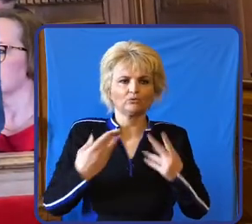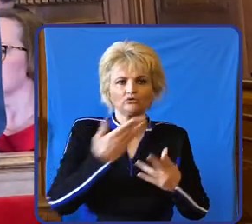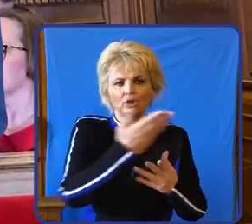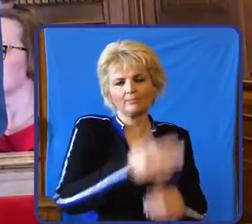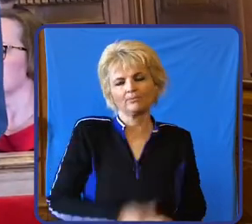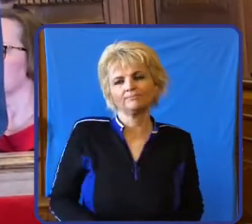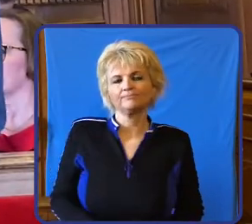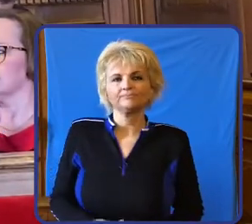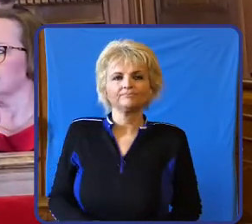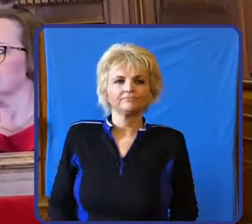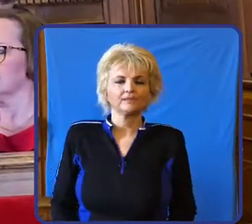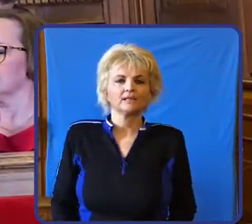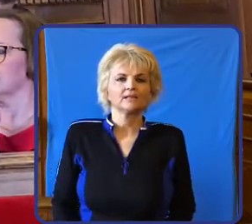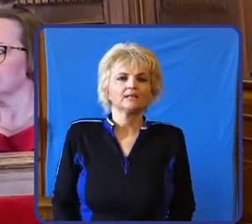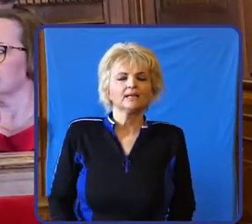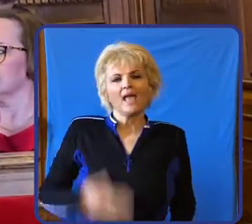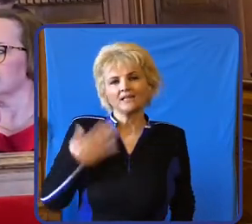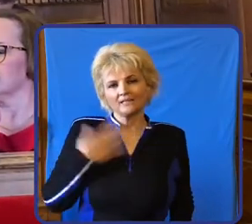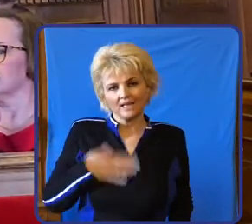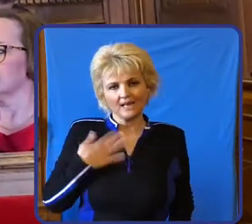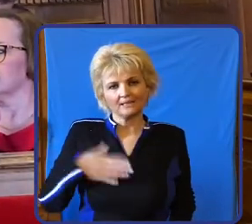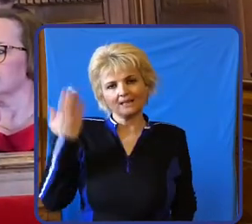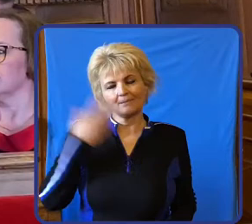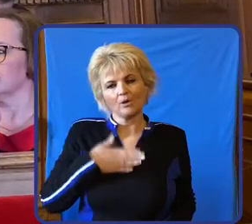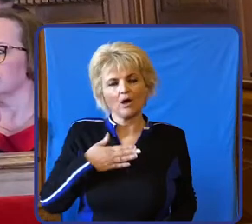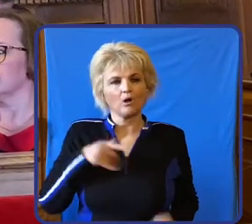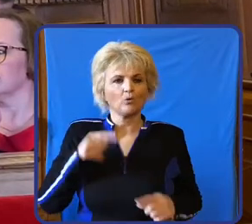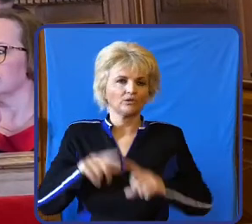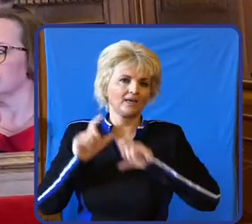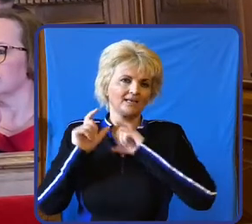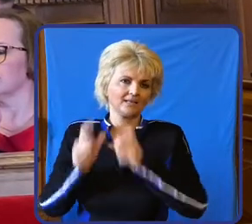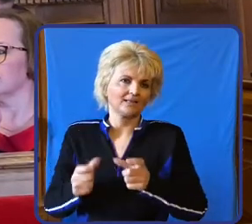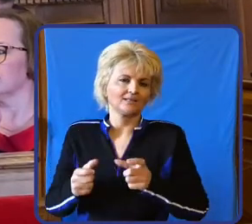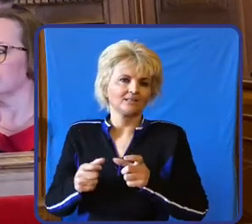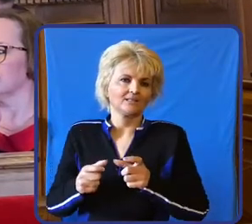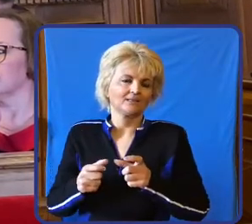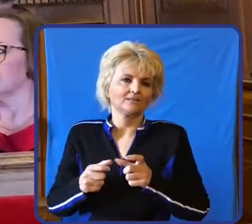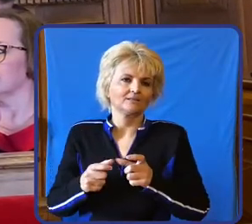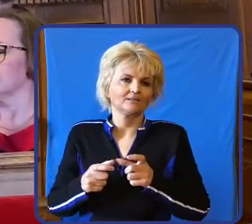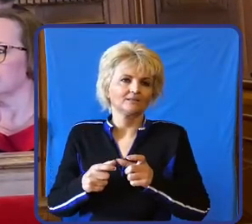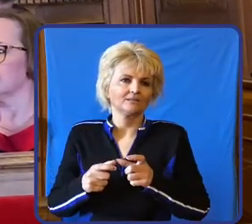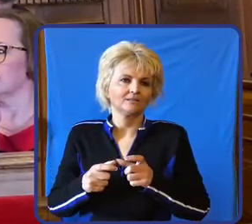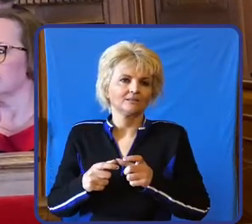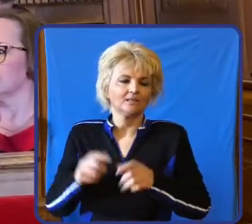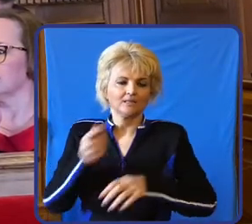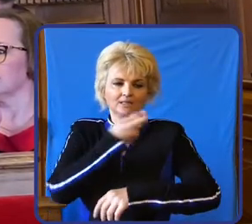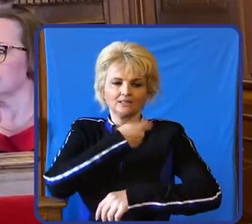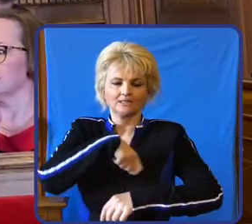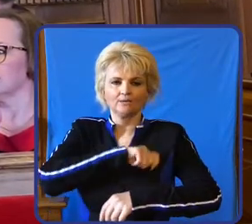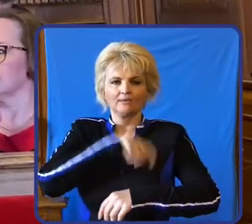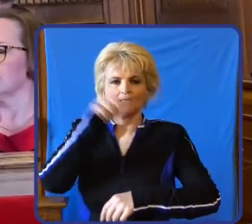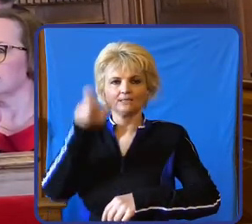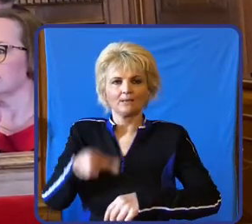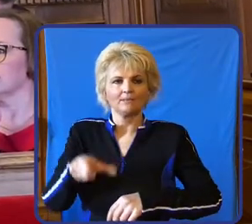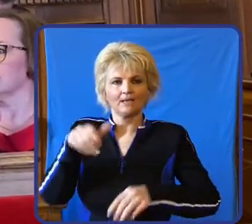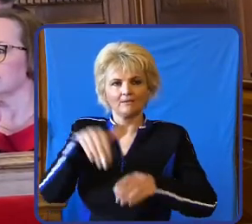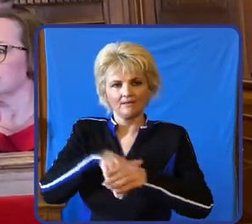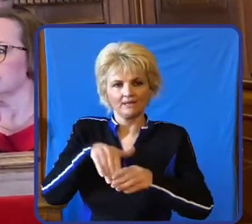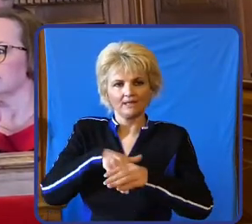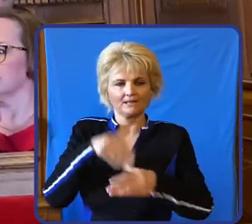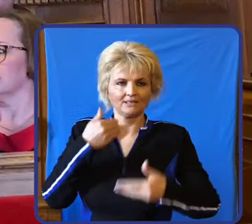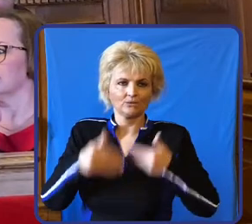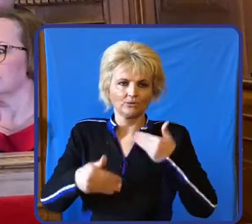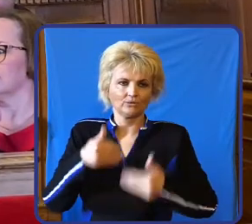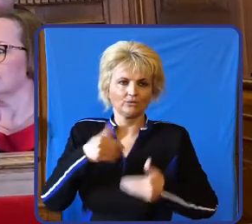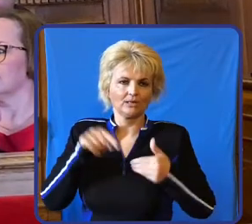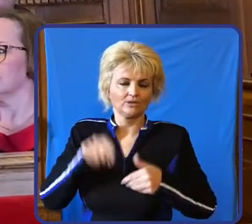hogy nem tudom elérni, de mégis azt szeretném, hogyha előbb-utóbb oda jutnánk, hogy civil személyek vennének részt a közgyűlésen. Hát